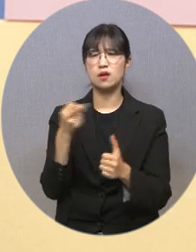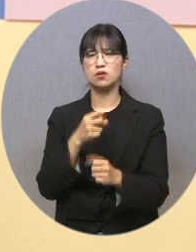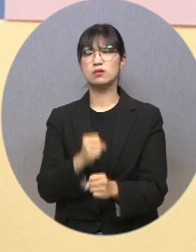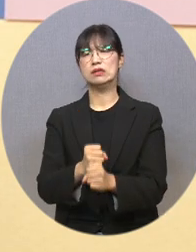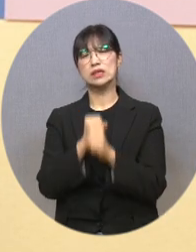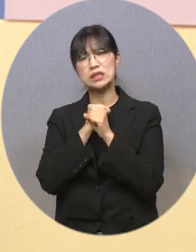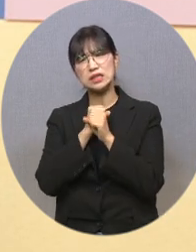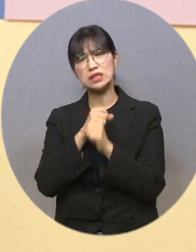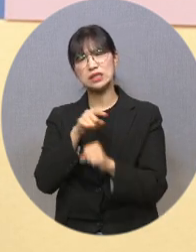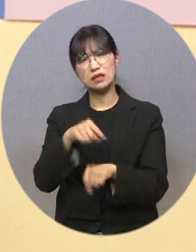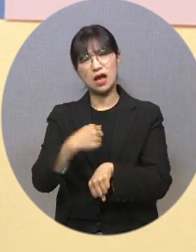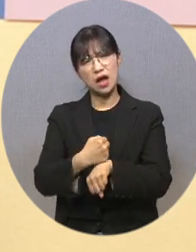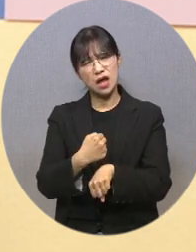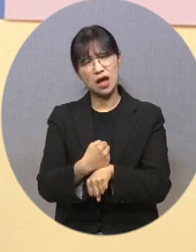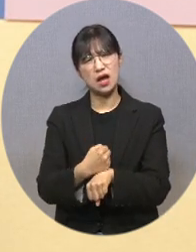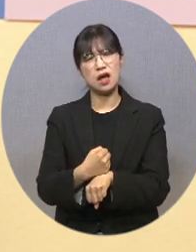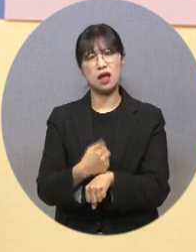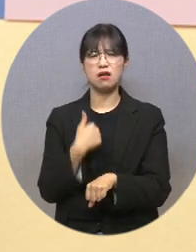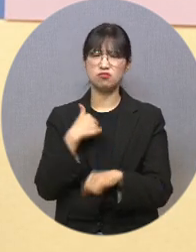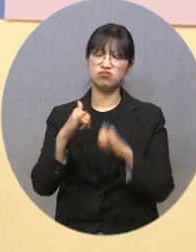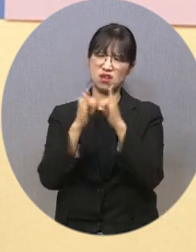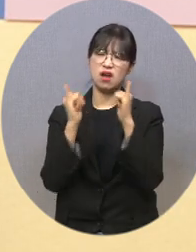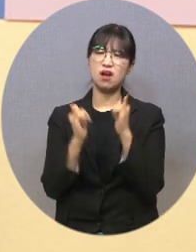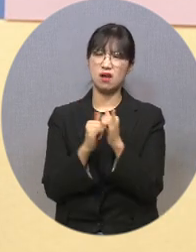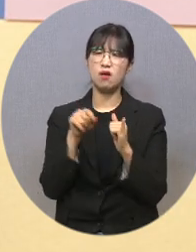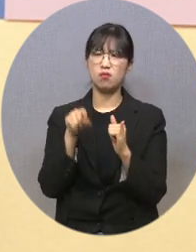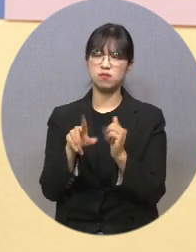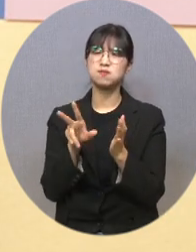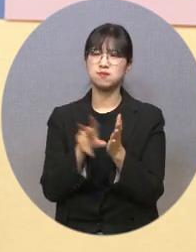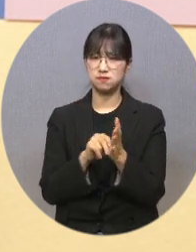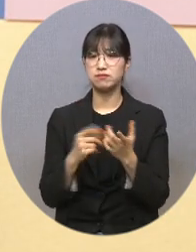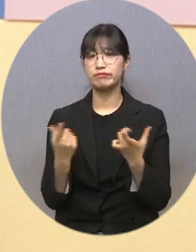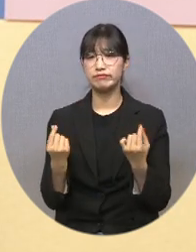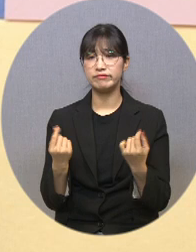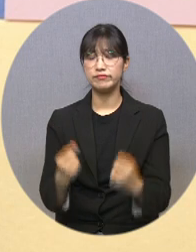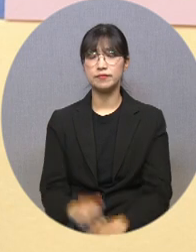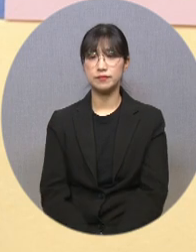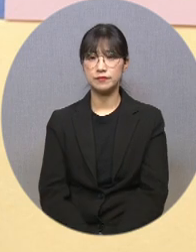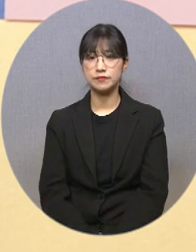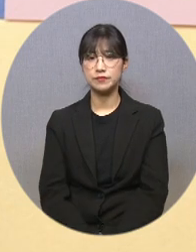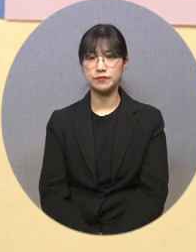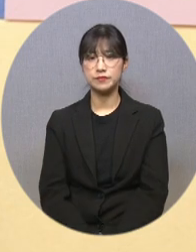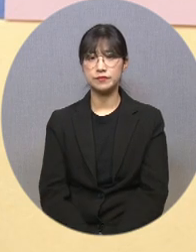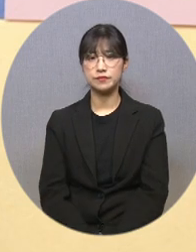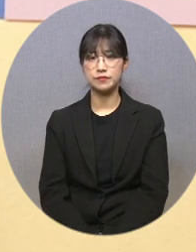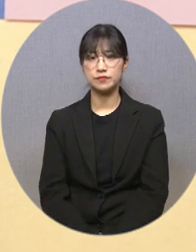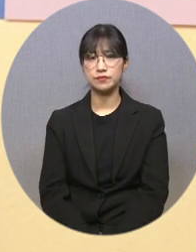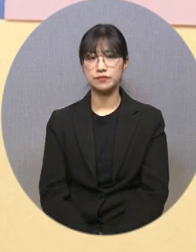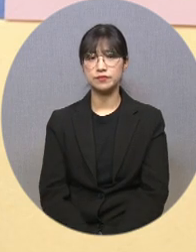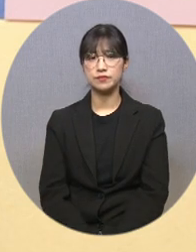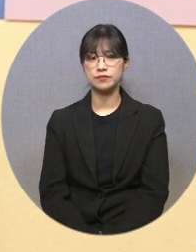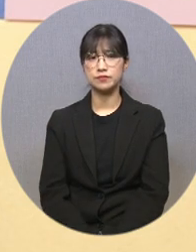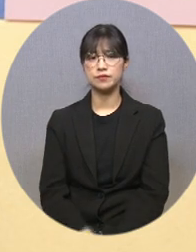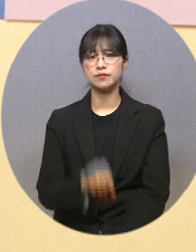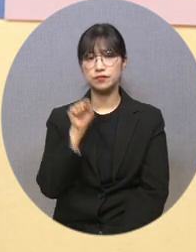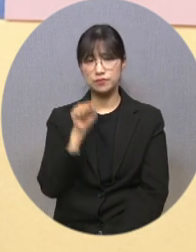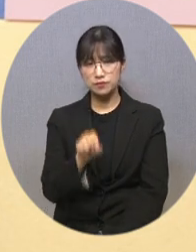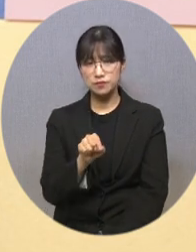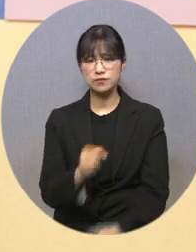어쩌면 이제 우리 사회의 한 단면인지도 모르겠습니다. 네. 이런